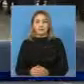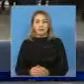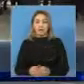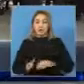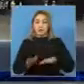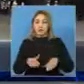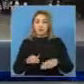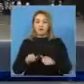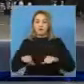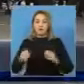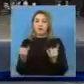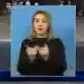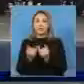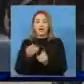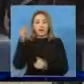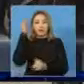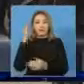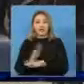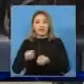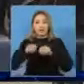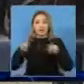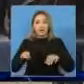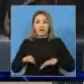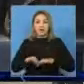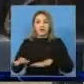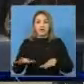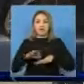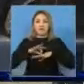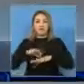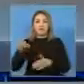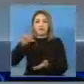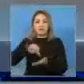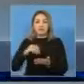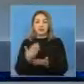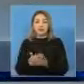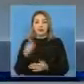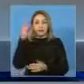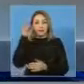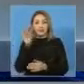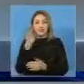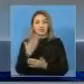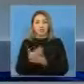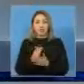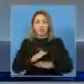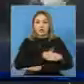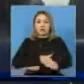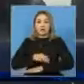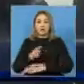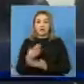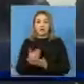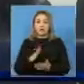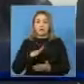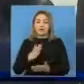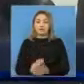Одан соң форум қонақтары Абай ескерткішінің ашылу рәсіміне қатысты. Ұлы ақынның мүсіні Абай даңғылы мен Есет Батыр көшелерінің қиылысынан